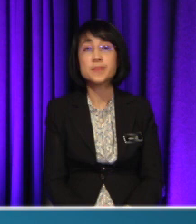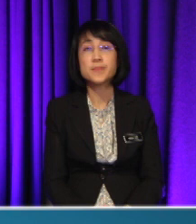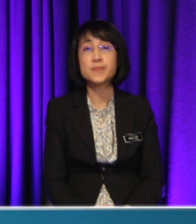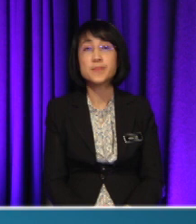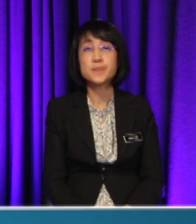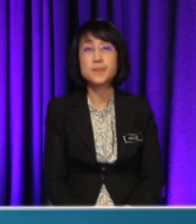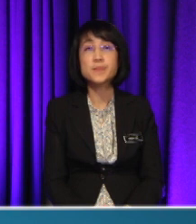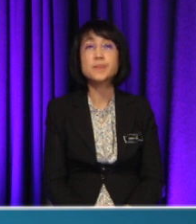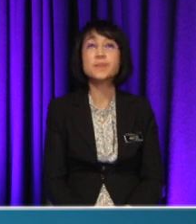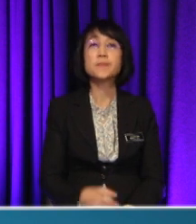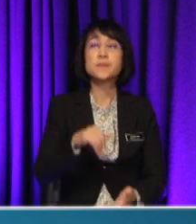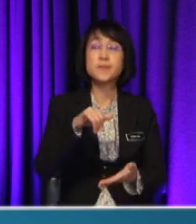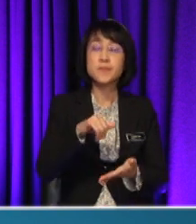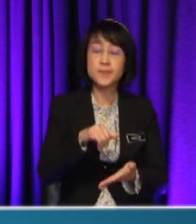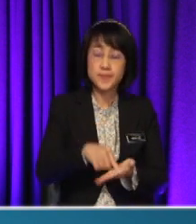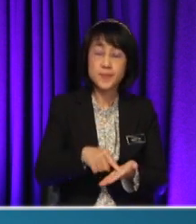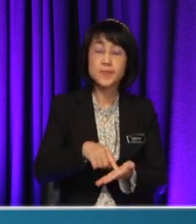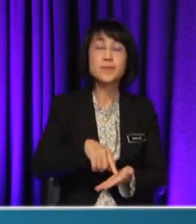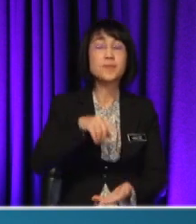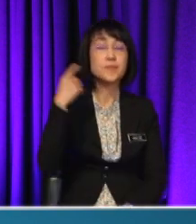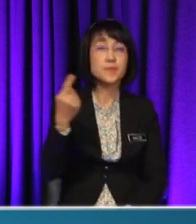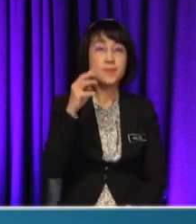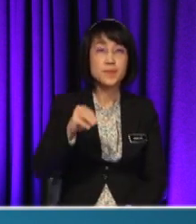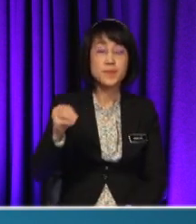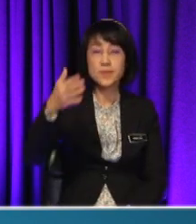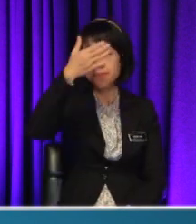ini selalu yang murid selalu lupa cantik